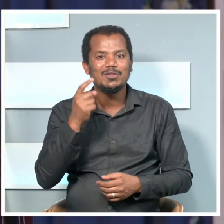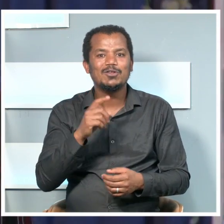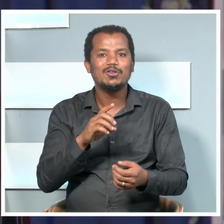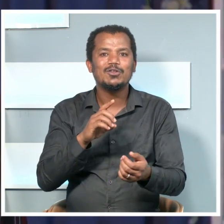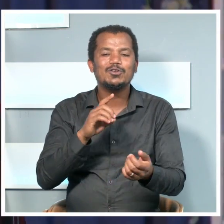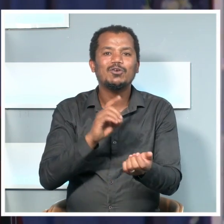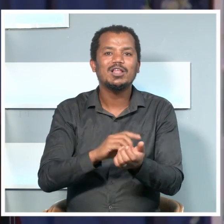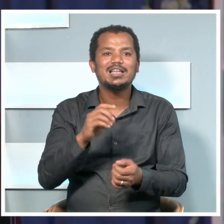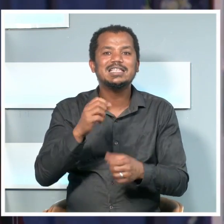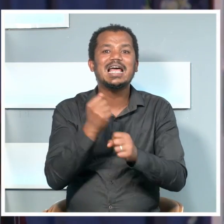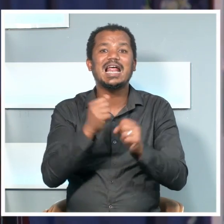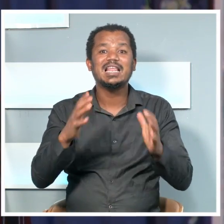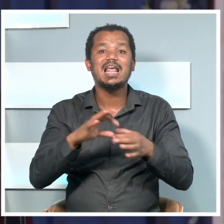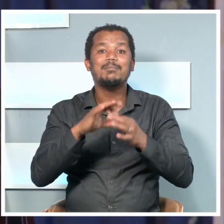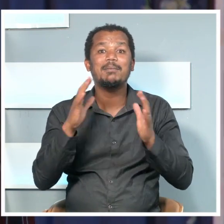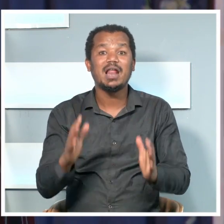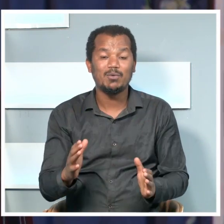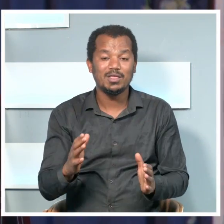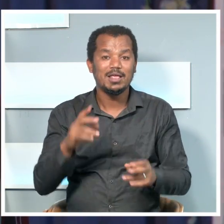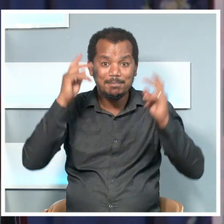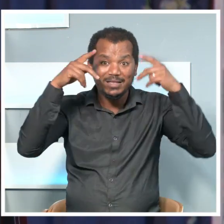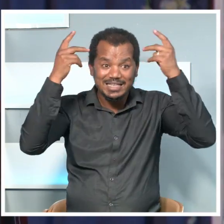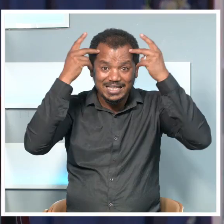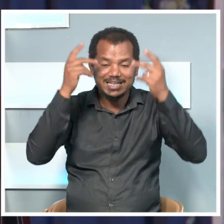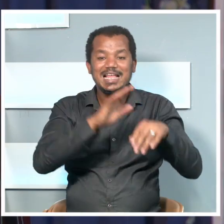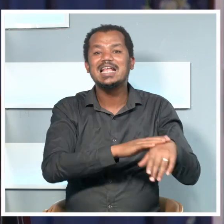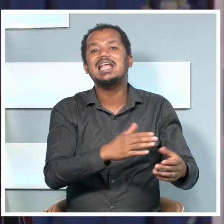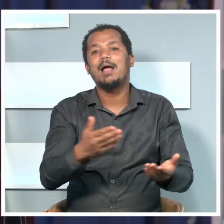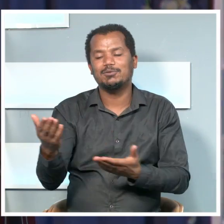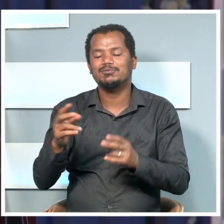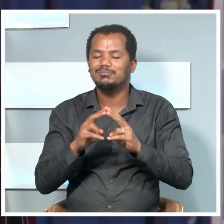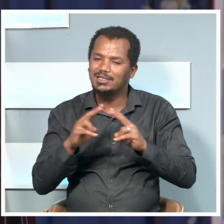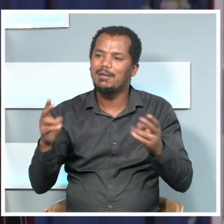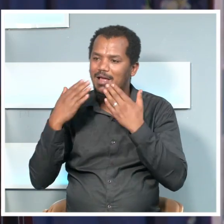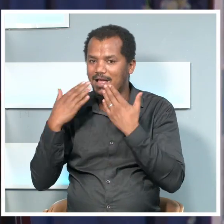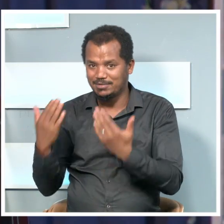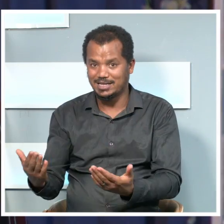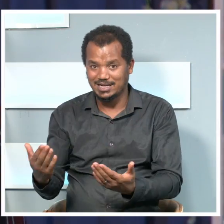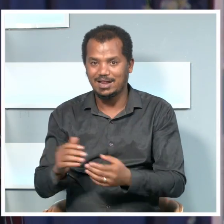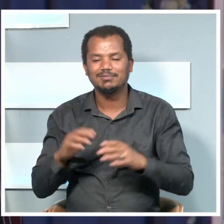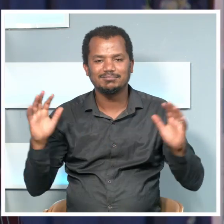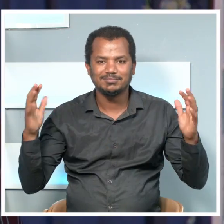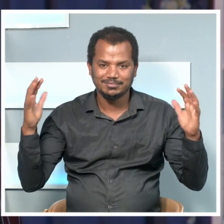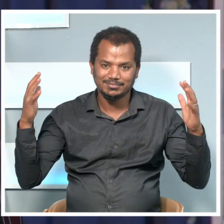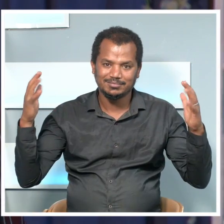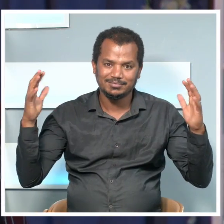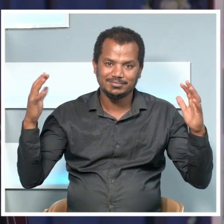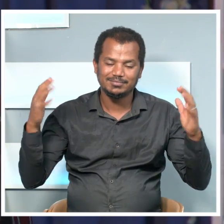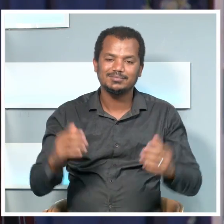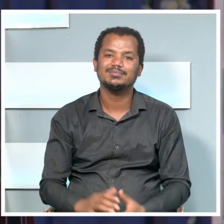ዶክተር እርግርጌ ሰራተኛና ማህበራዊ ሚኒስትር ስለጋበዙኝ እጅግ አድርጌ አመሰግናለሁ።